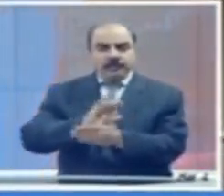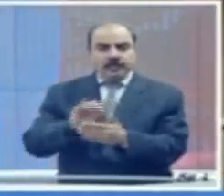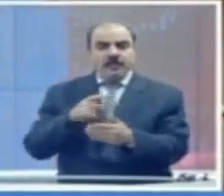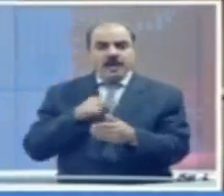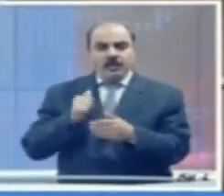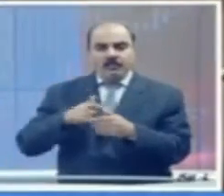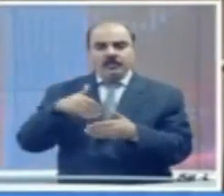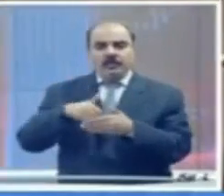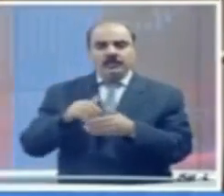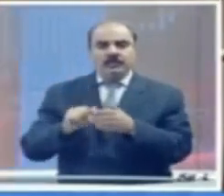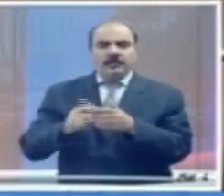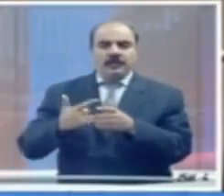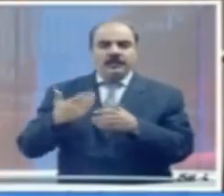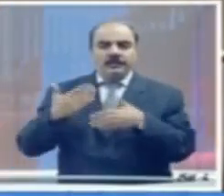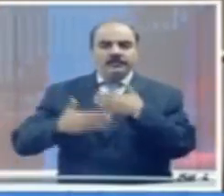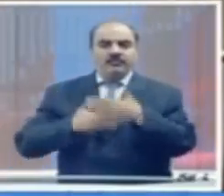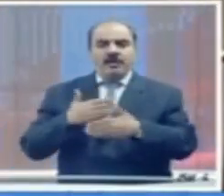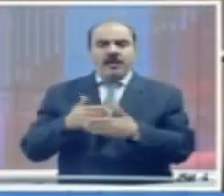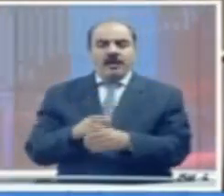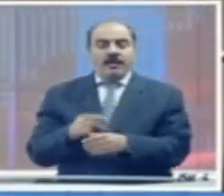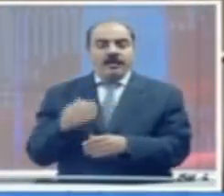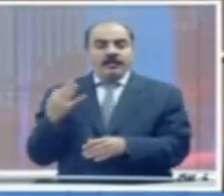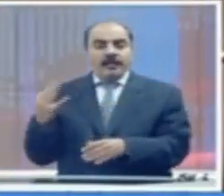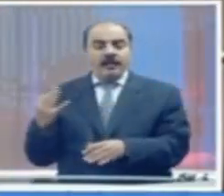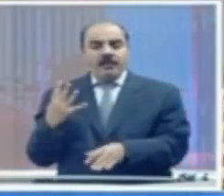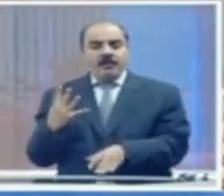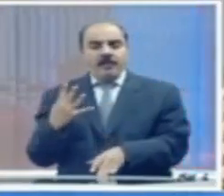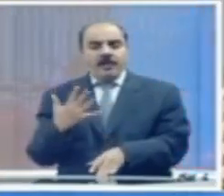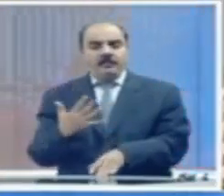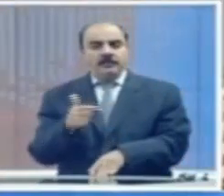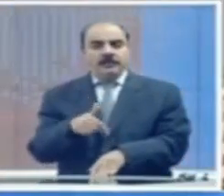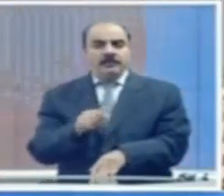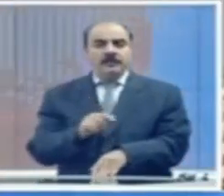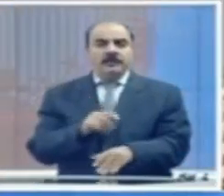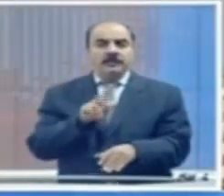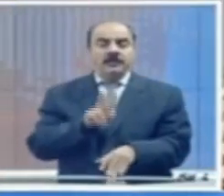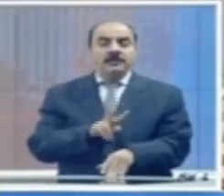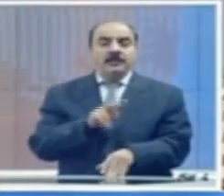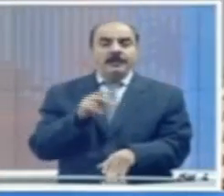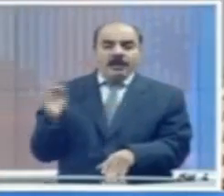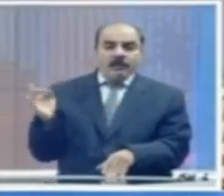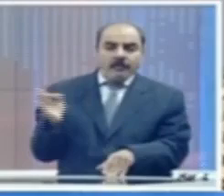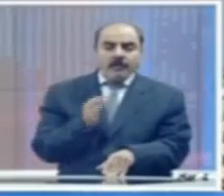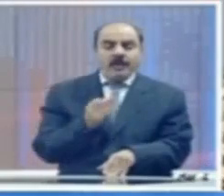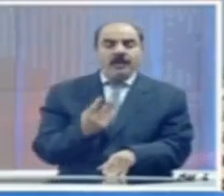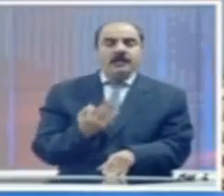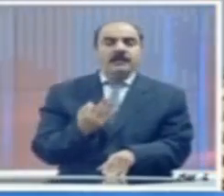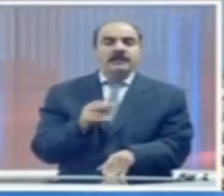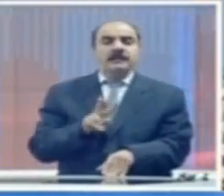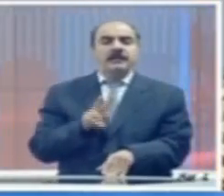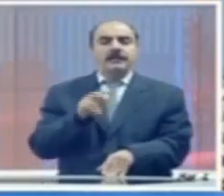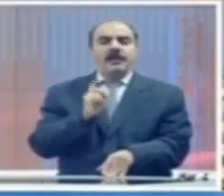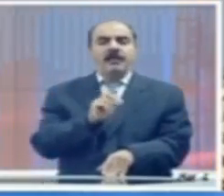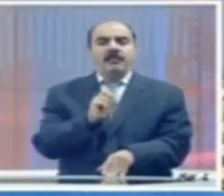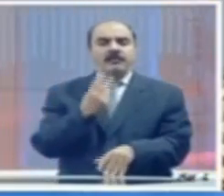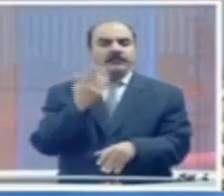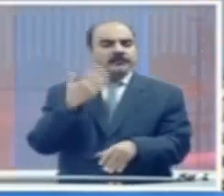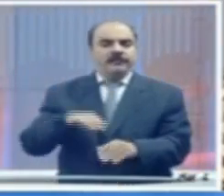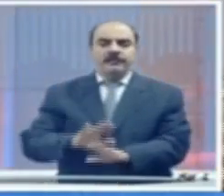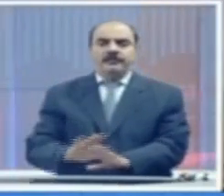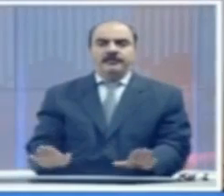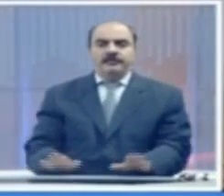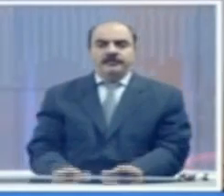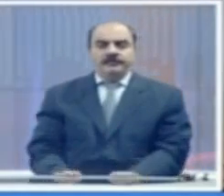للإدلاء بأصواتهم في جولة الإعادة للمرحلة الثانية خلال الفترة من 3 إلى 7 ديسمبر للمصريين في